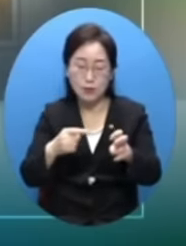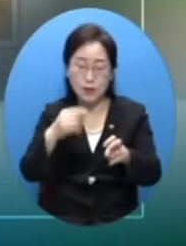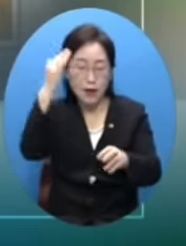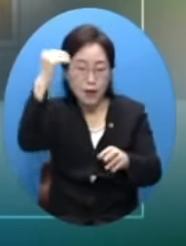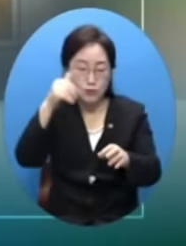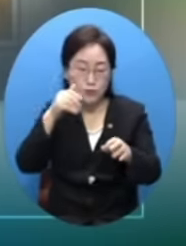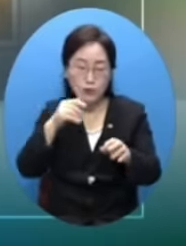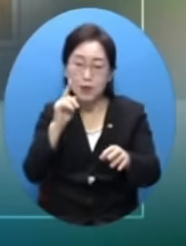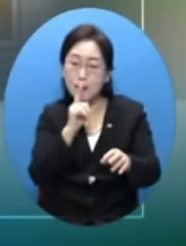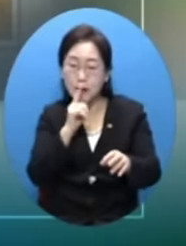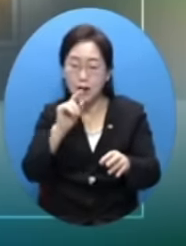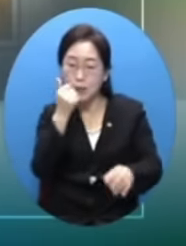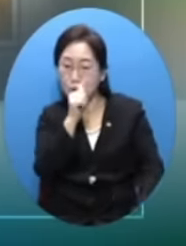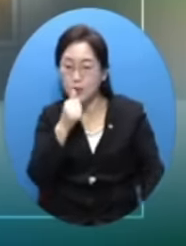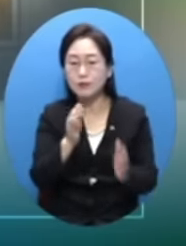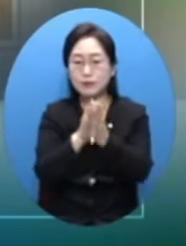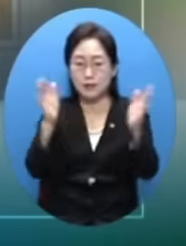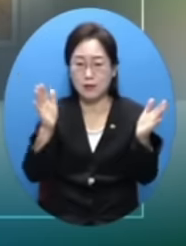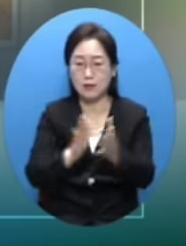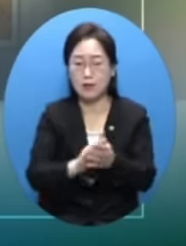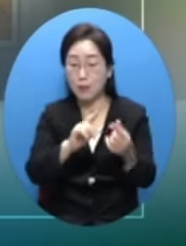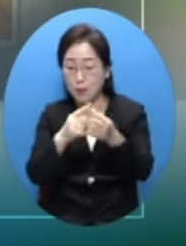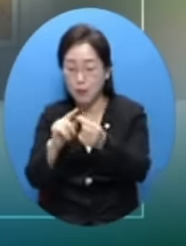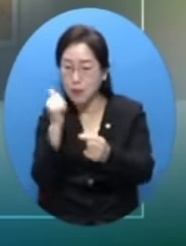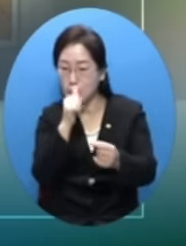그리고 1902년 6월 11일 날